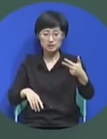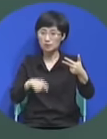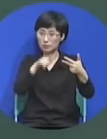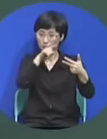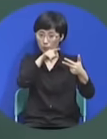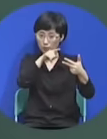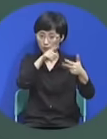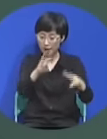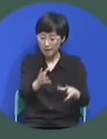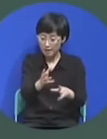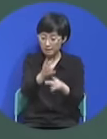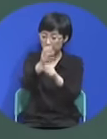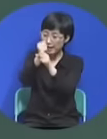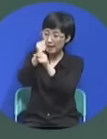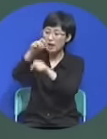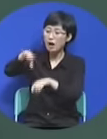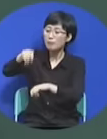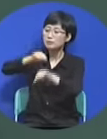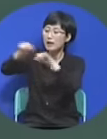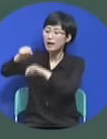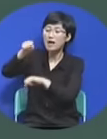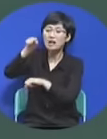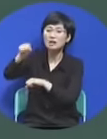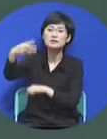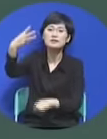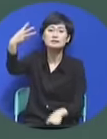세 가지를 얘기했어요.